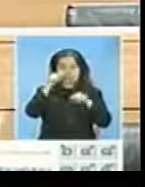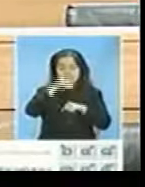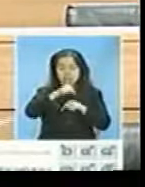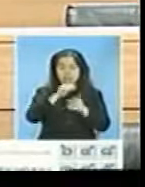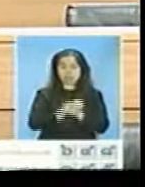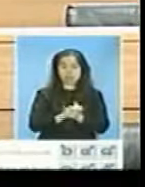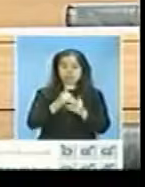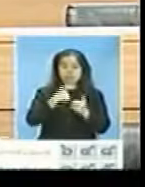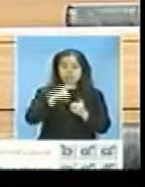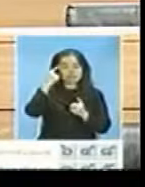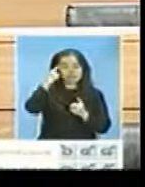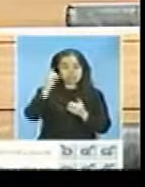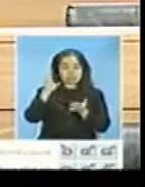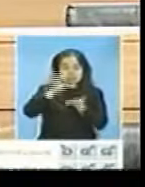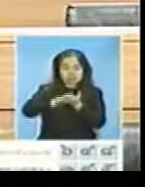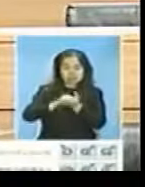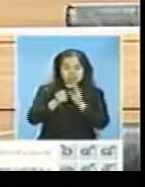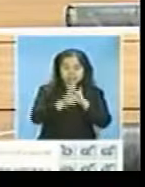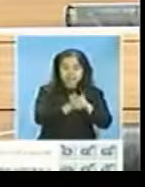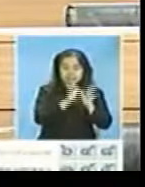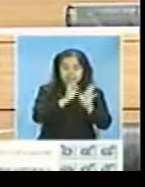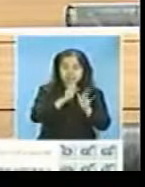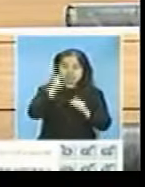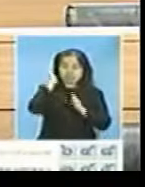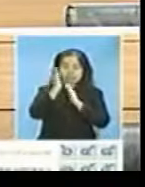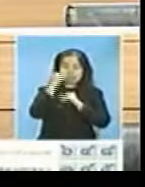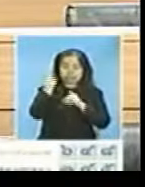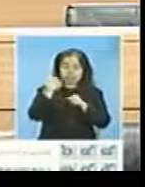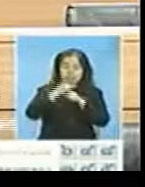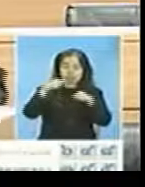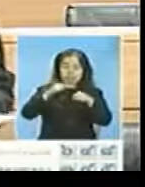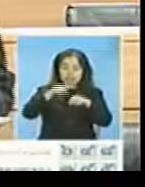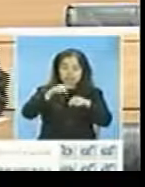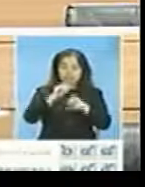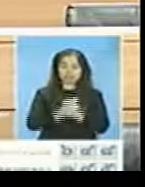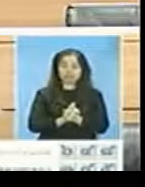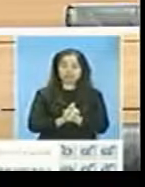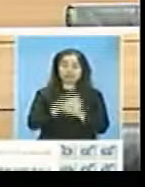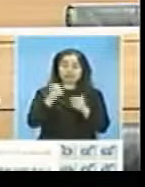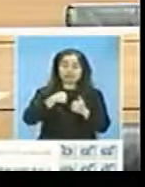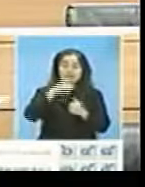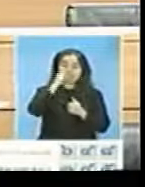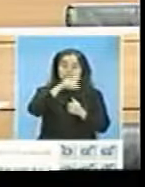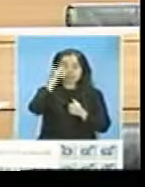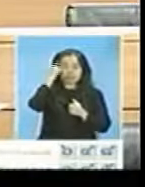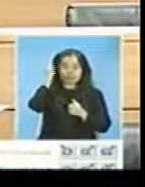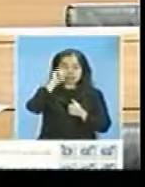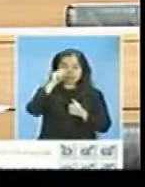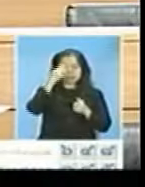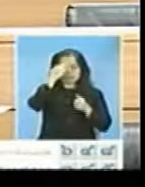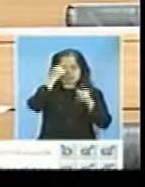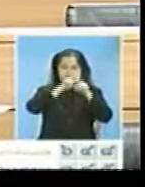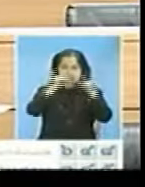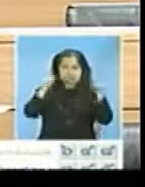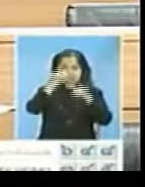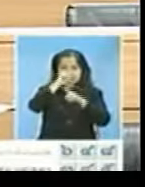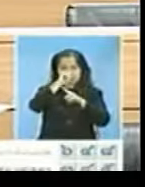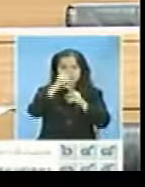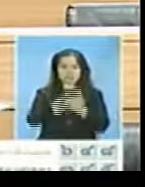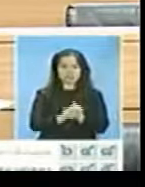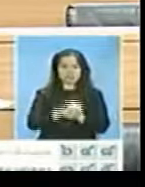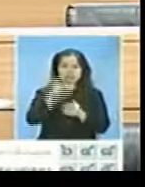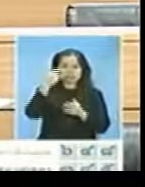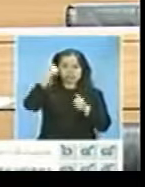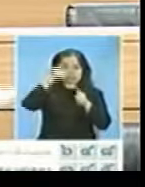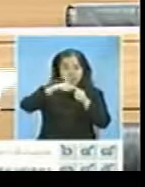ผมเลยสงวนคำแปลมาพูดในสภาในเวลานี้ที่ผมคิดว่าความเห็นต่างกับผมเป็นยังไงครับท่านประ